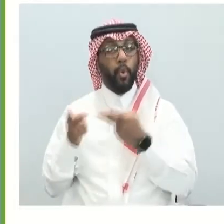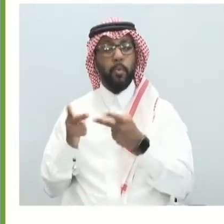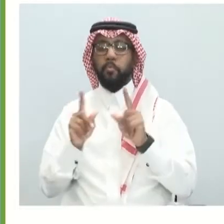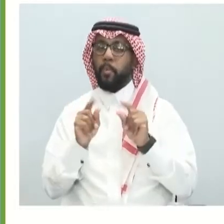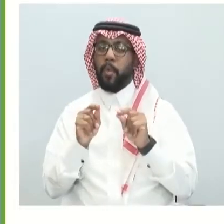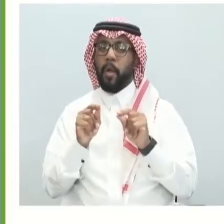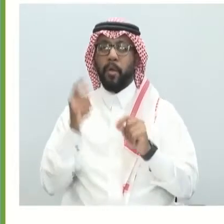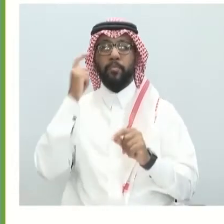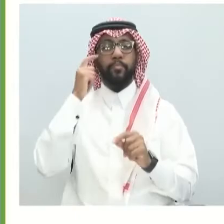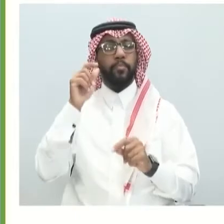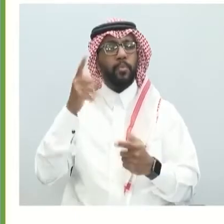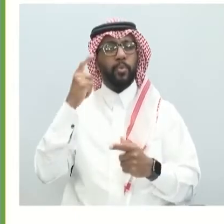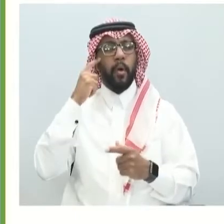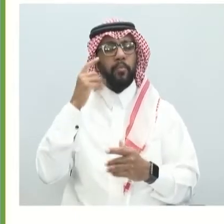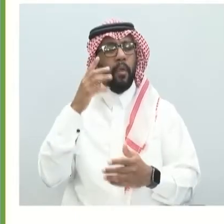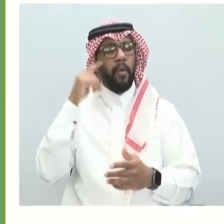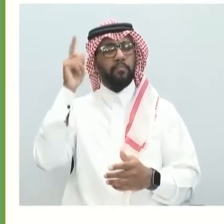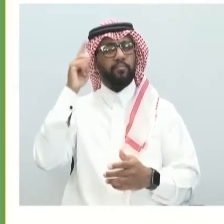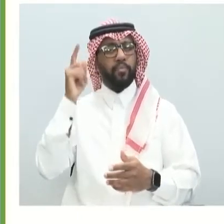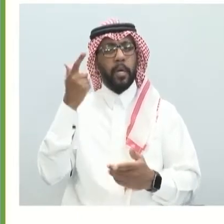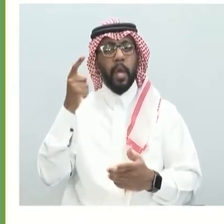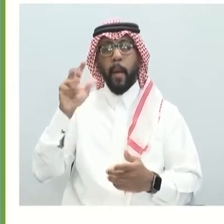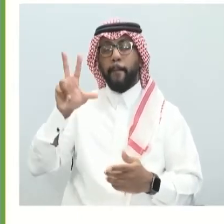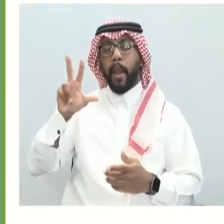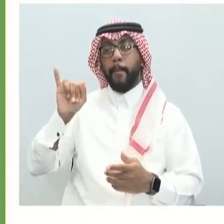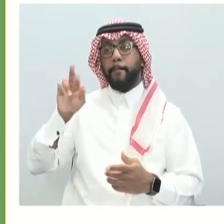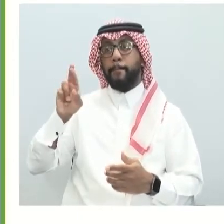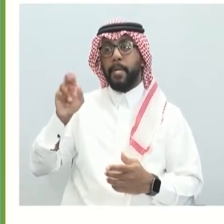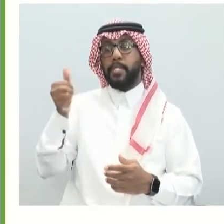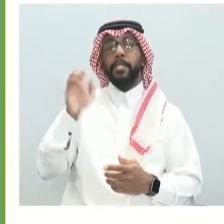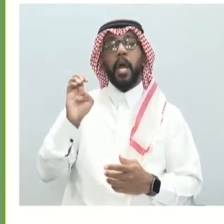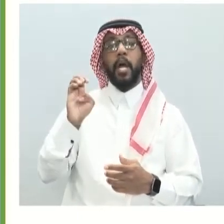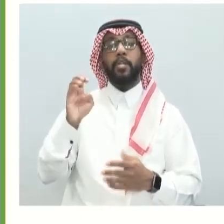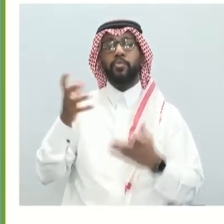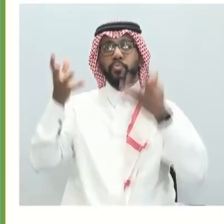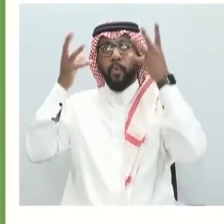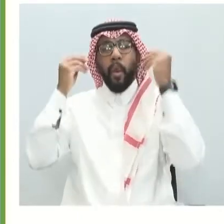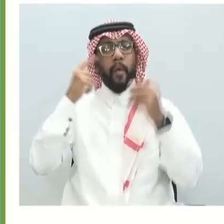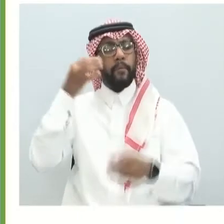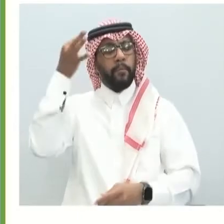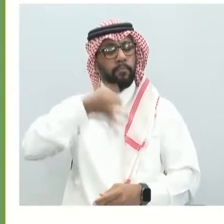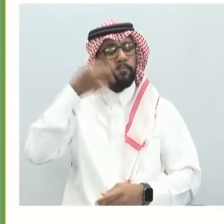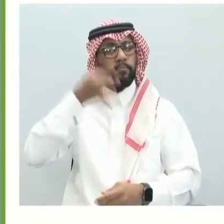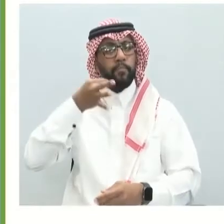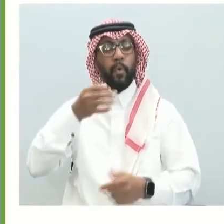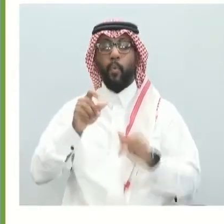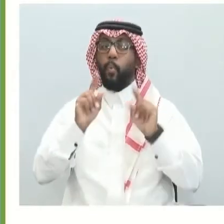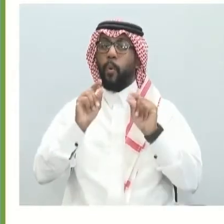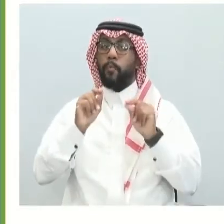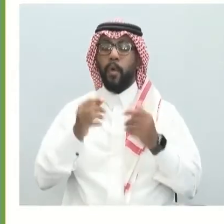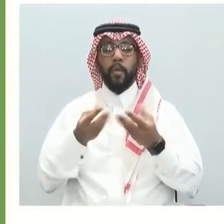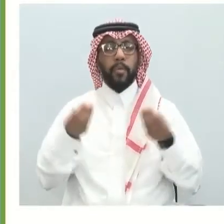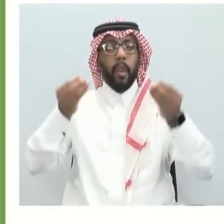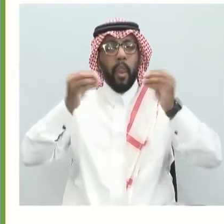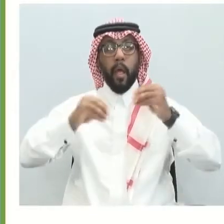والمزاج والمرونه واكتساب المفردات والتعلم والذاكره